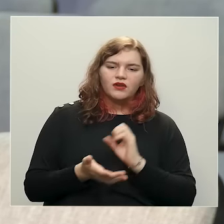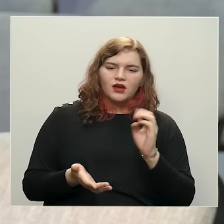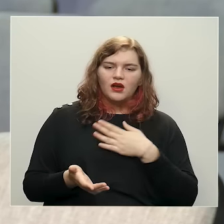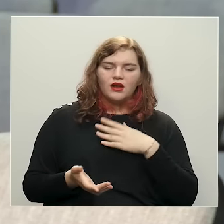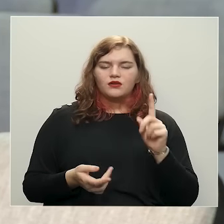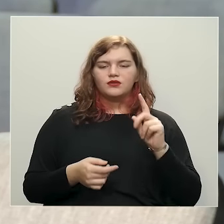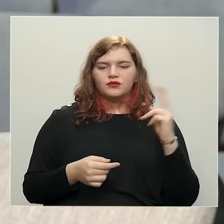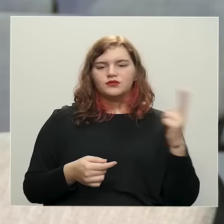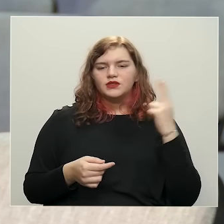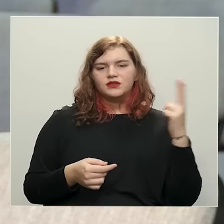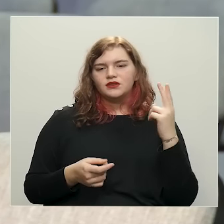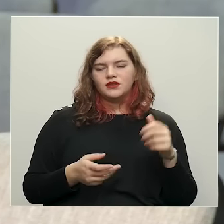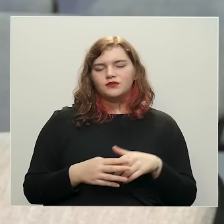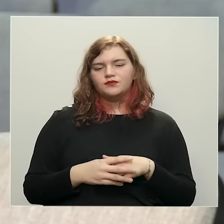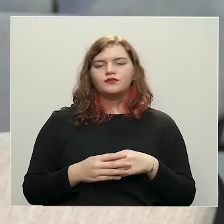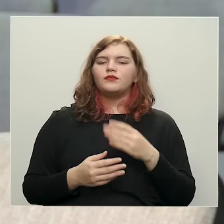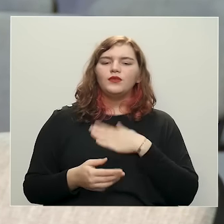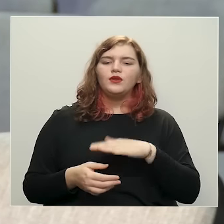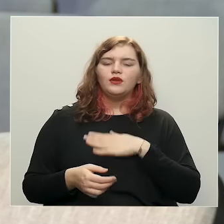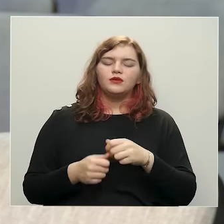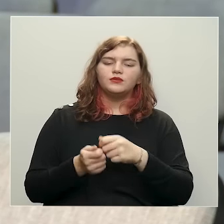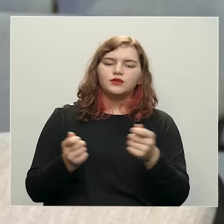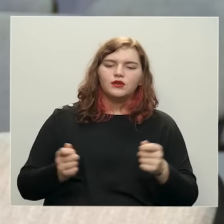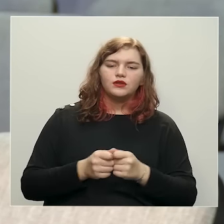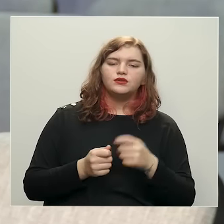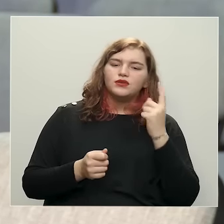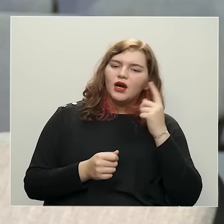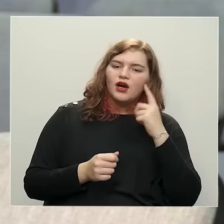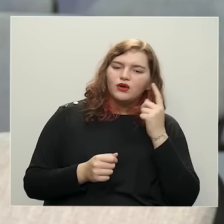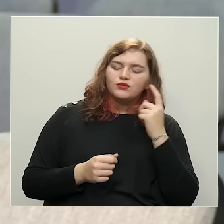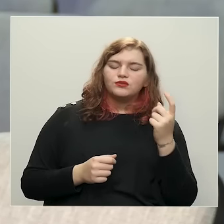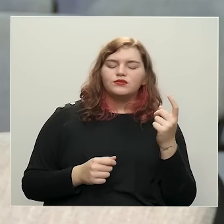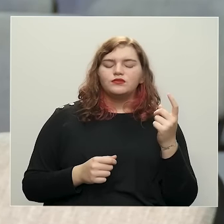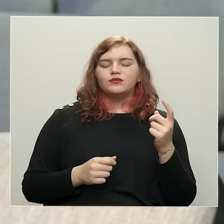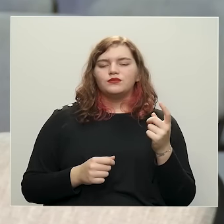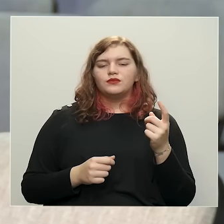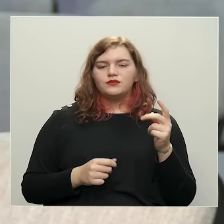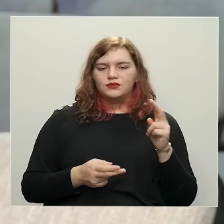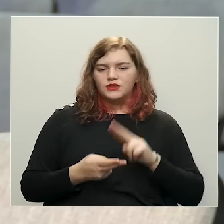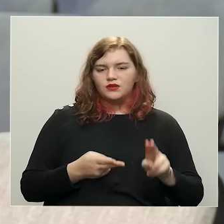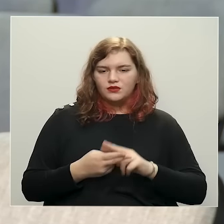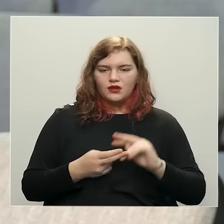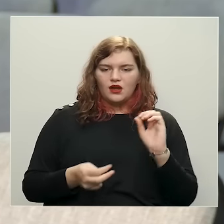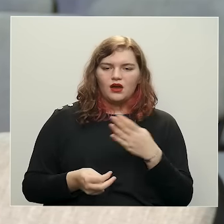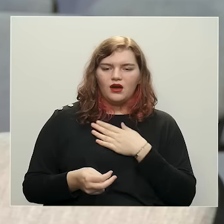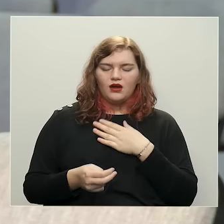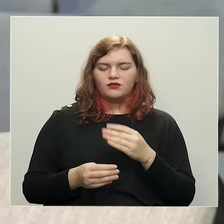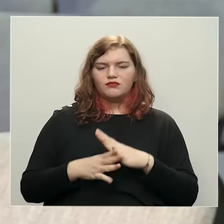lui Dumnezeu. Și ne dorim tuturor celor care urmăresc această emisiune să cunoască